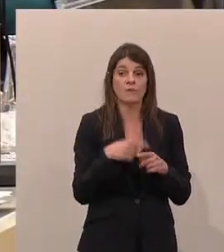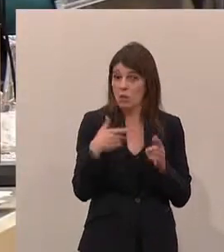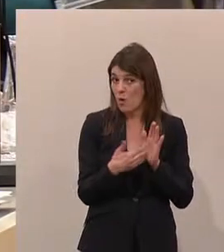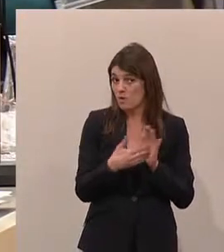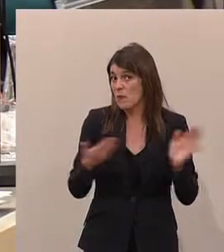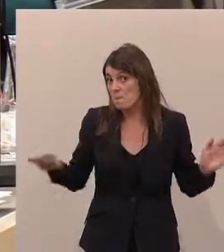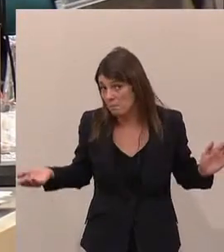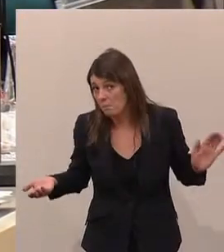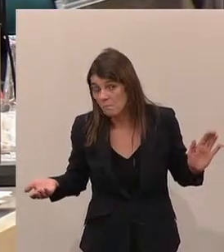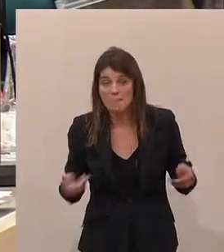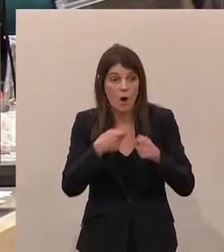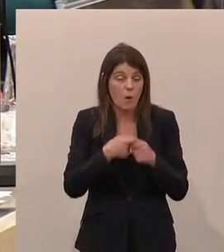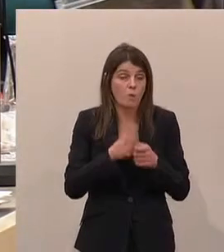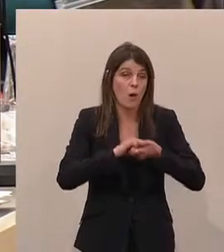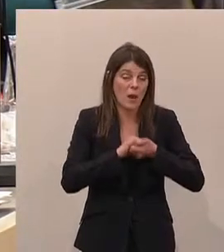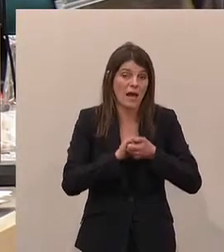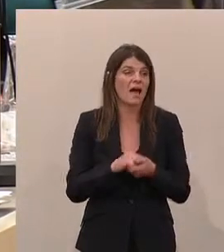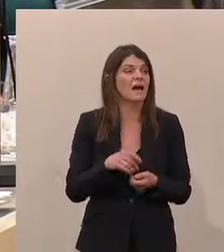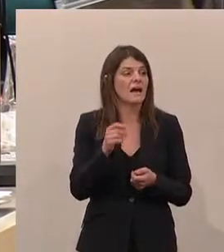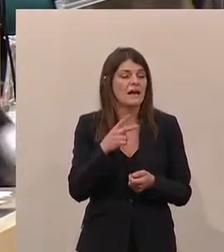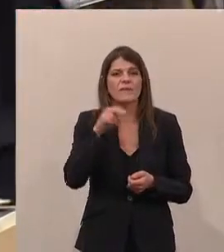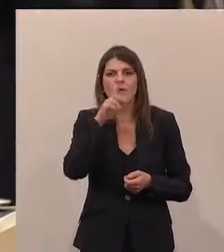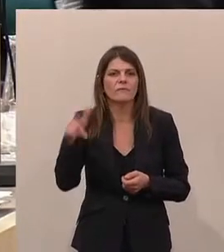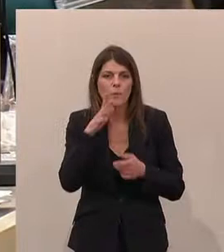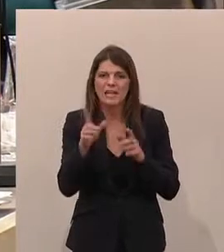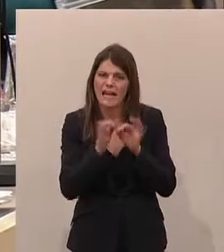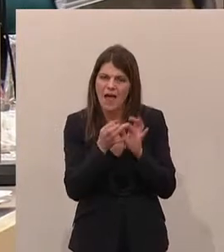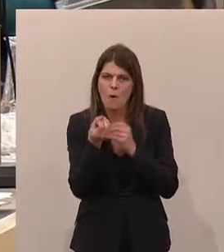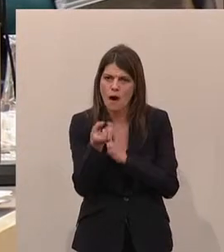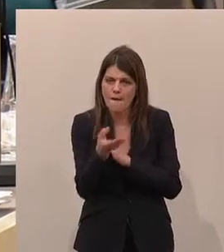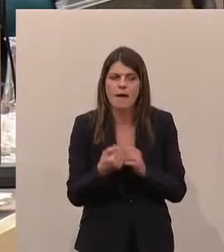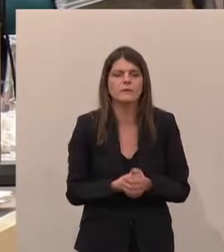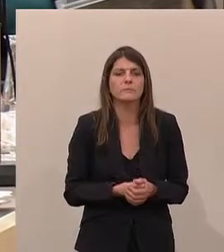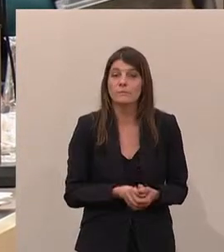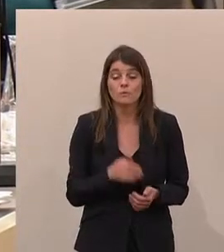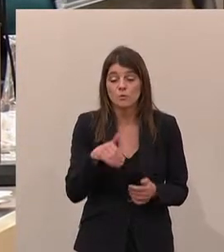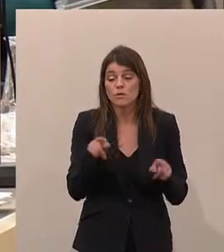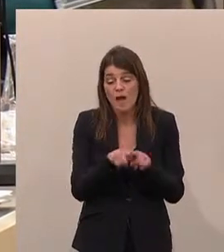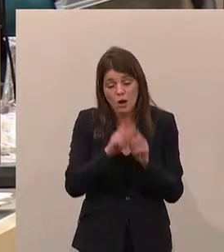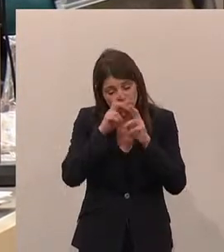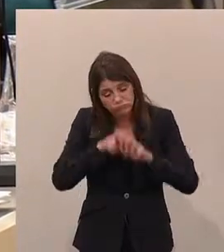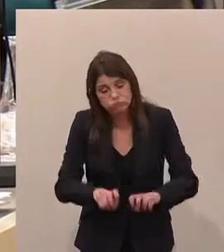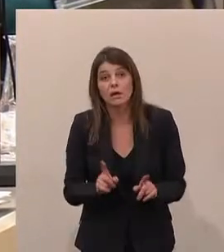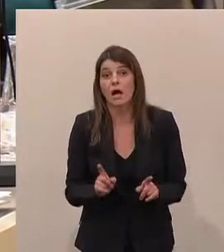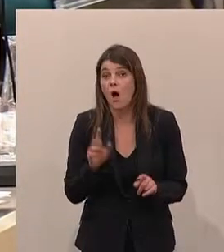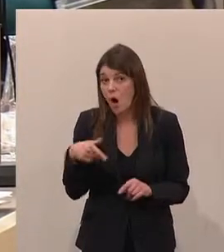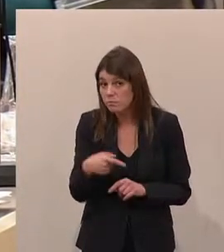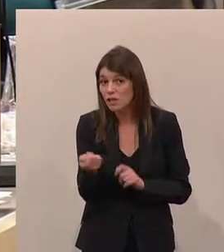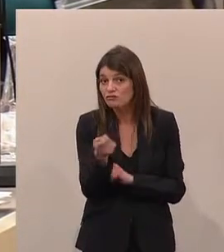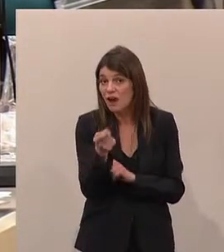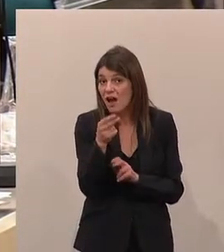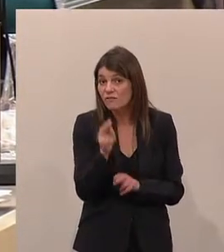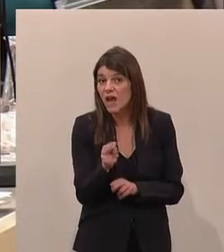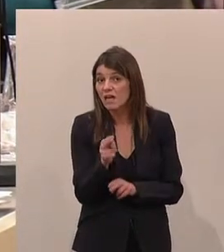wird mein Clubkollege Alfred Noll noch genauer erläutern, wird das auch zu klären sein, ob hier ein